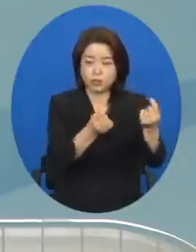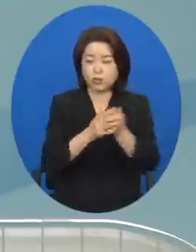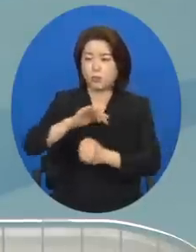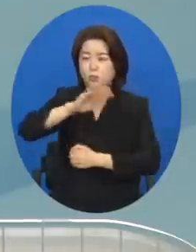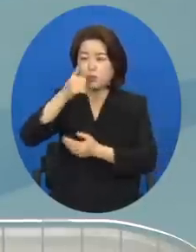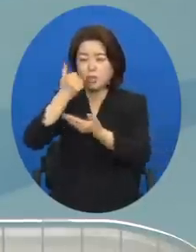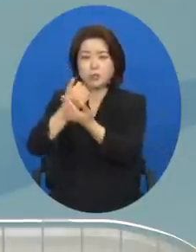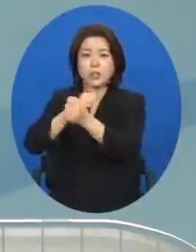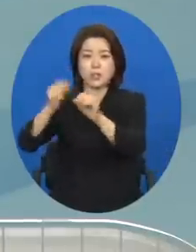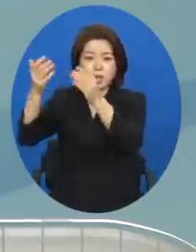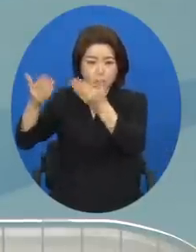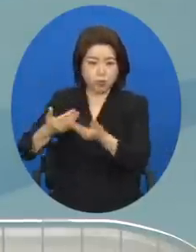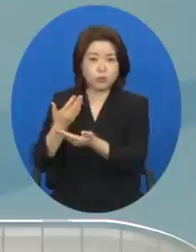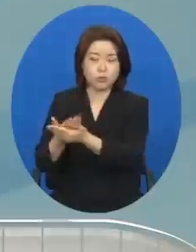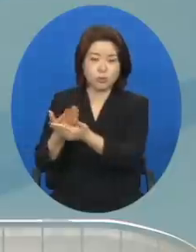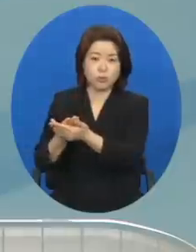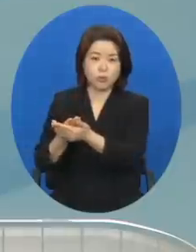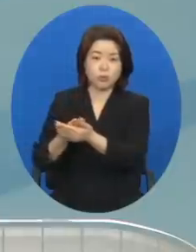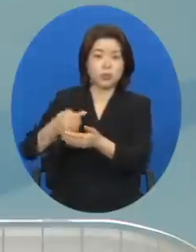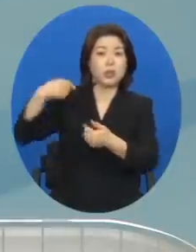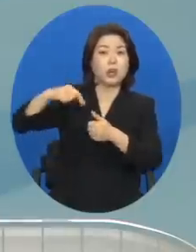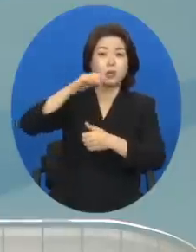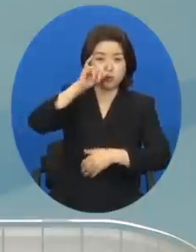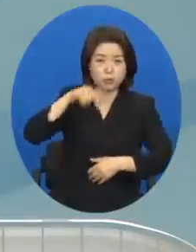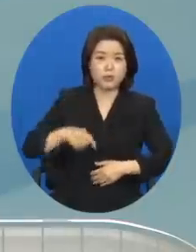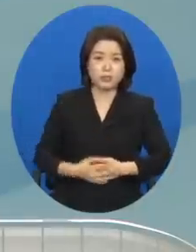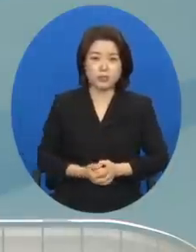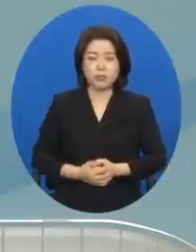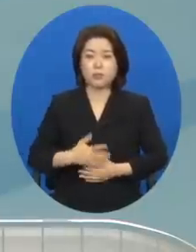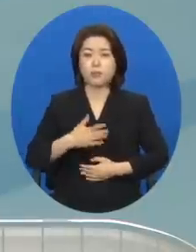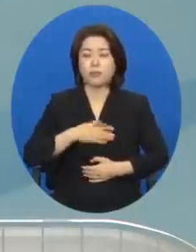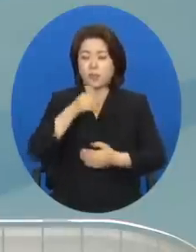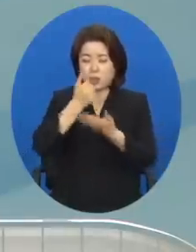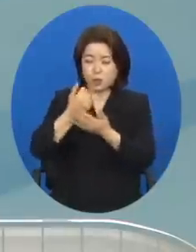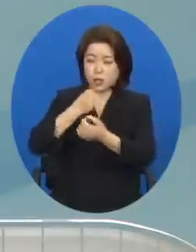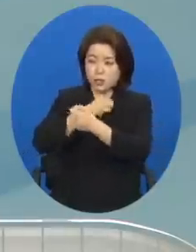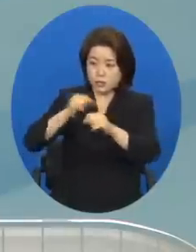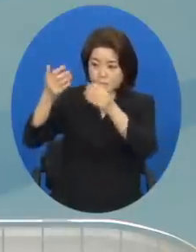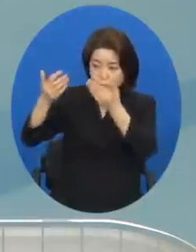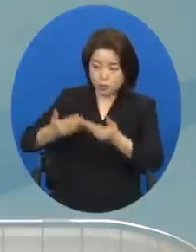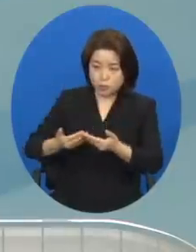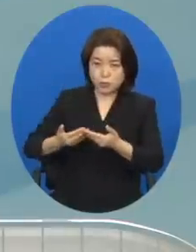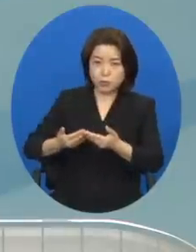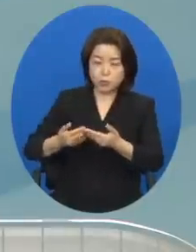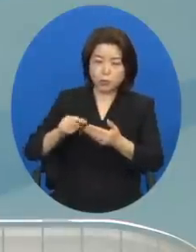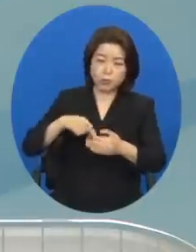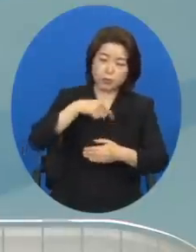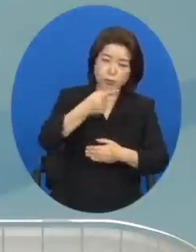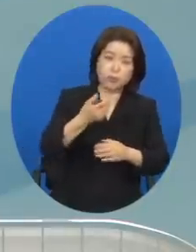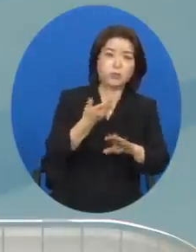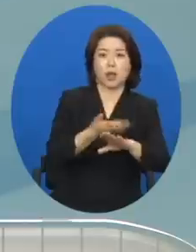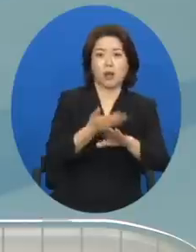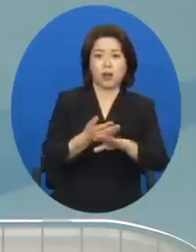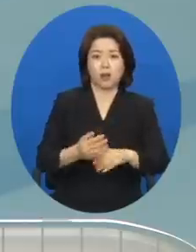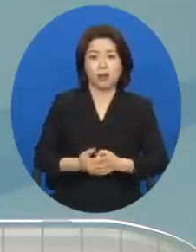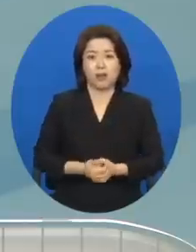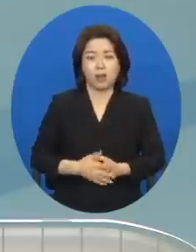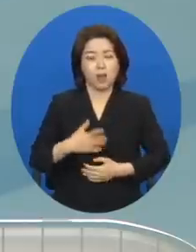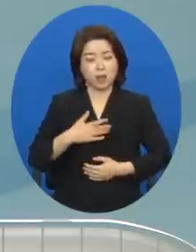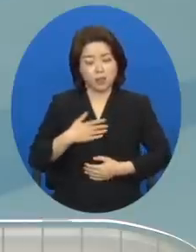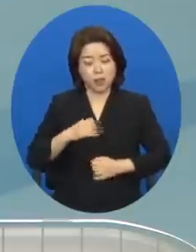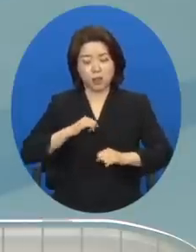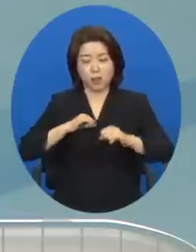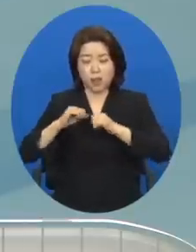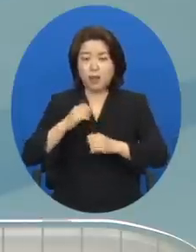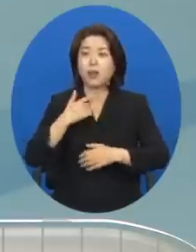주옵시고 이렇게 기도하라고 하셨어요. 내 죄를 사하여 주옵시고 하고 다른 기도예요. 내가 지은 죄에